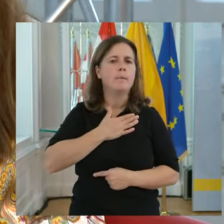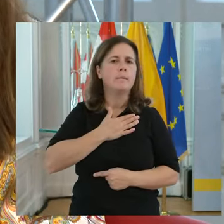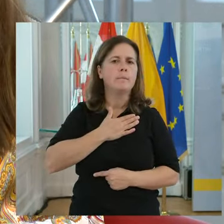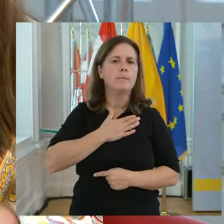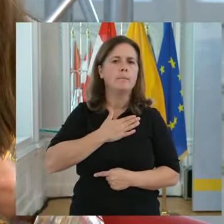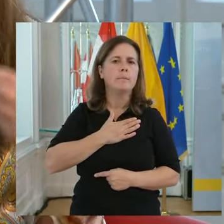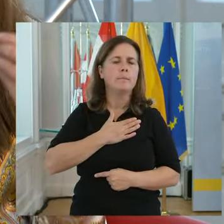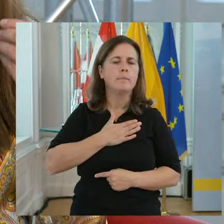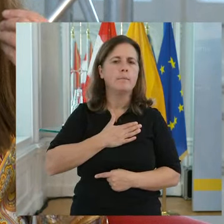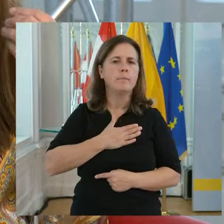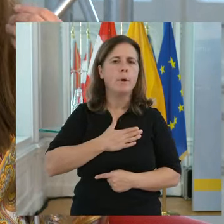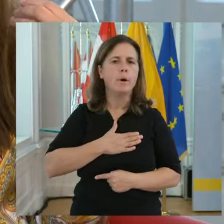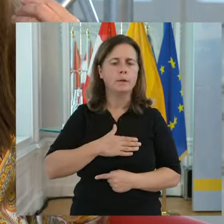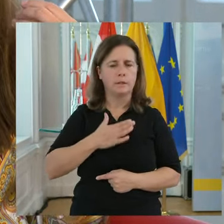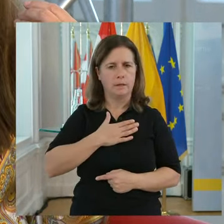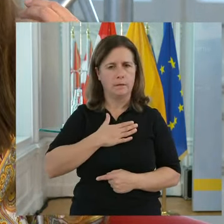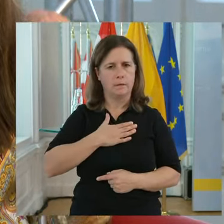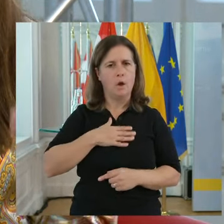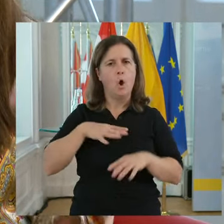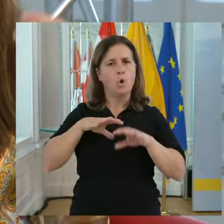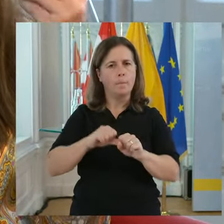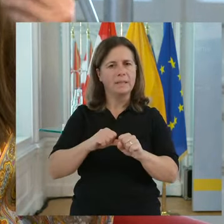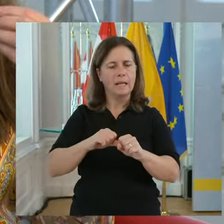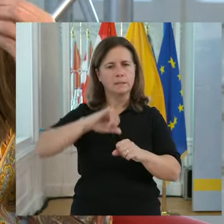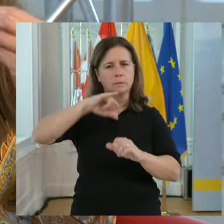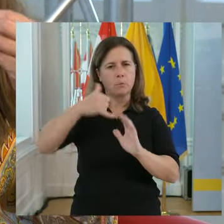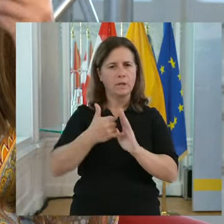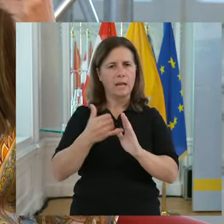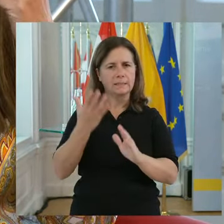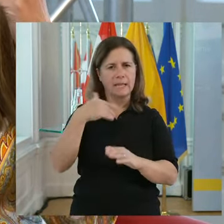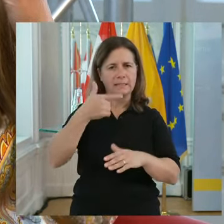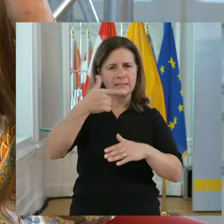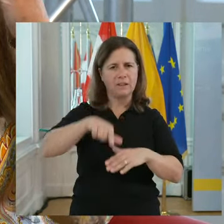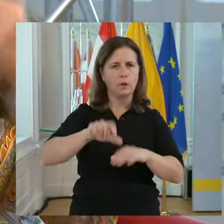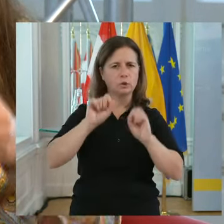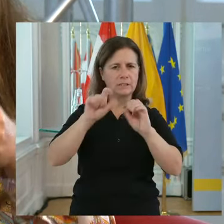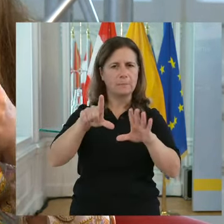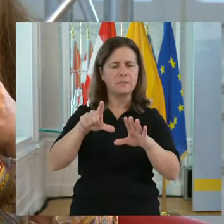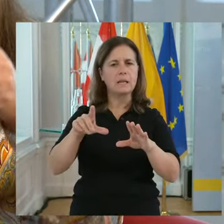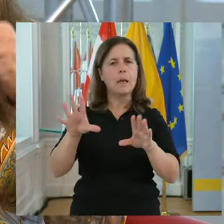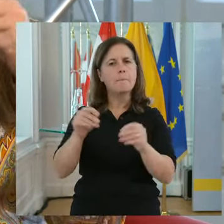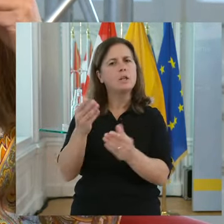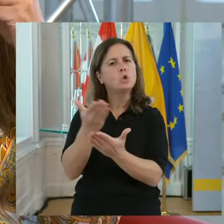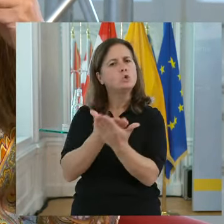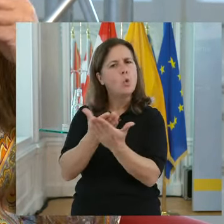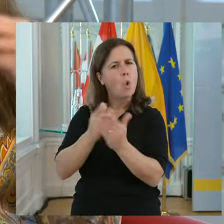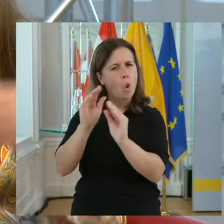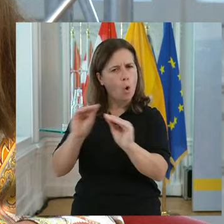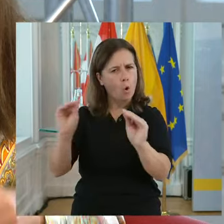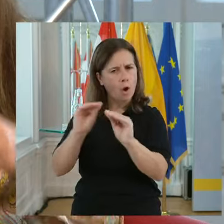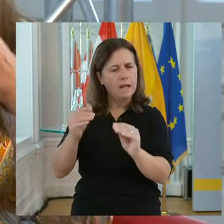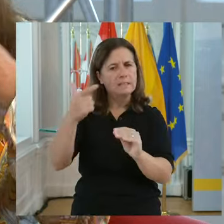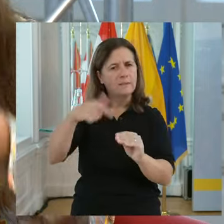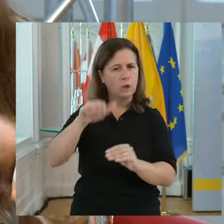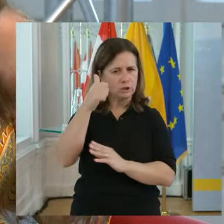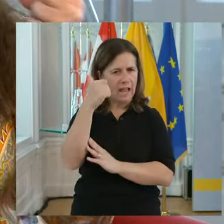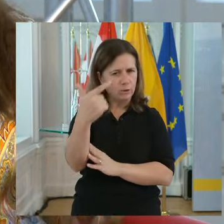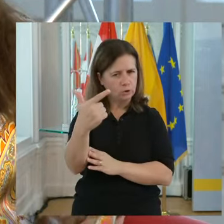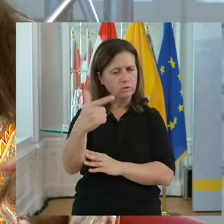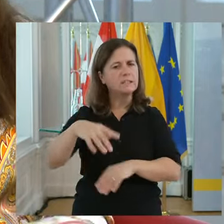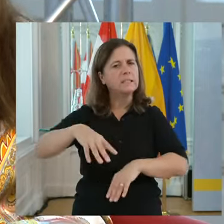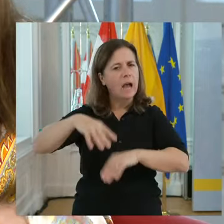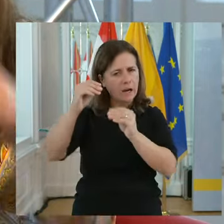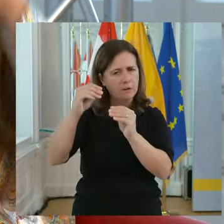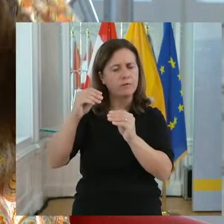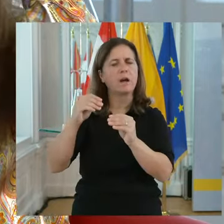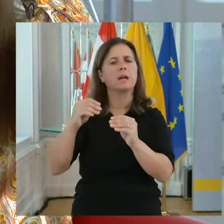wir arbeiten an einem Kompetenzprojekt eben seit 2017, jetzt mit im Schulungsbereich seit 2021, auch ganz